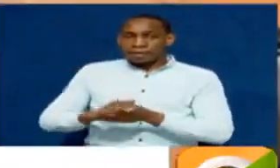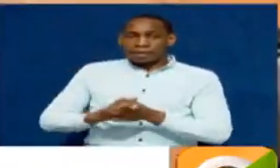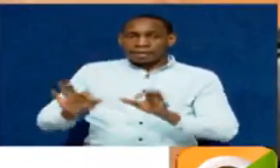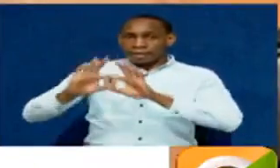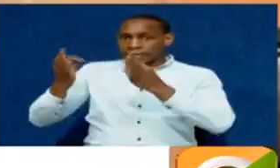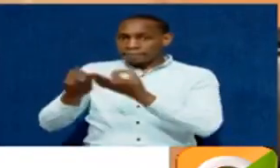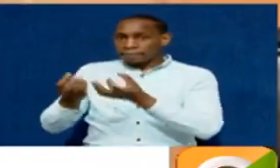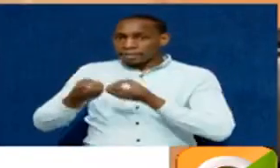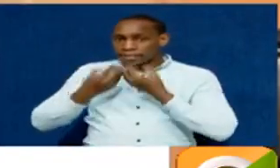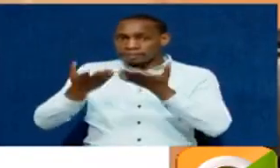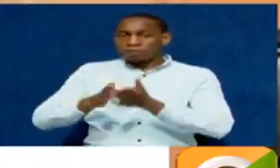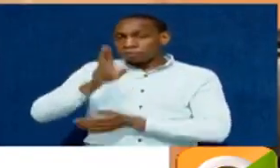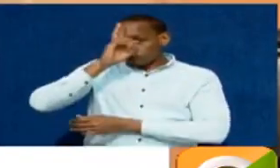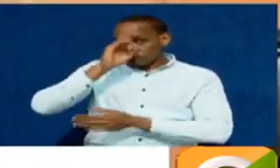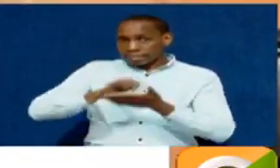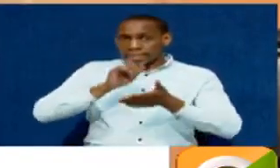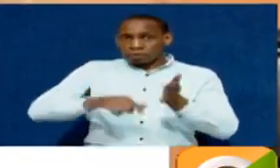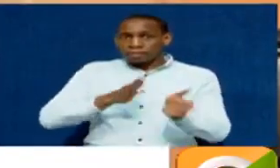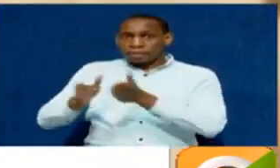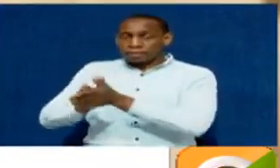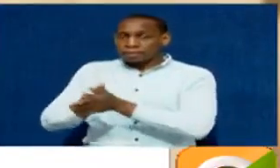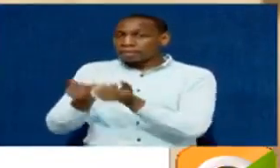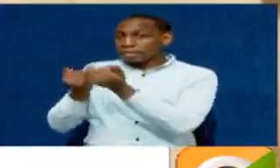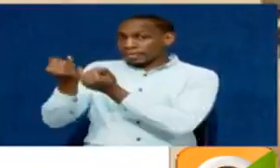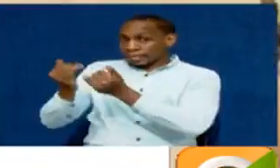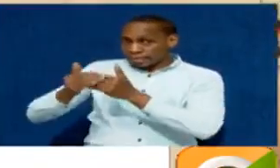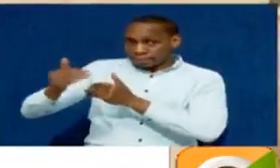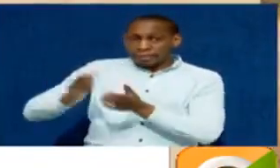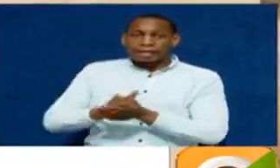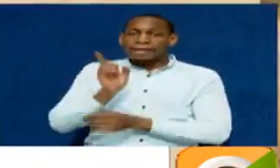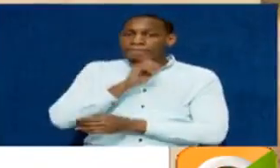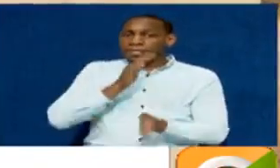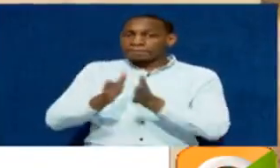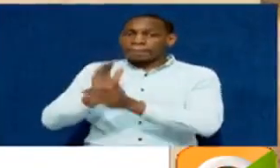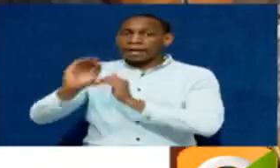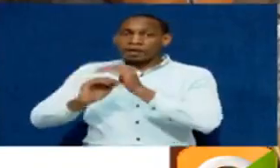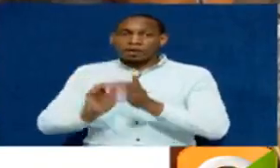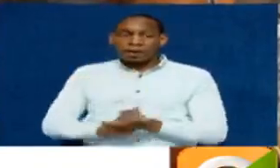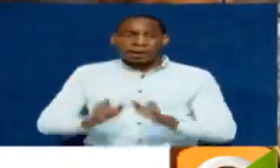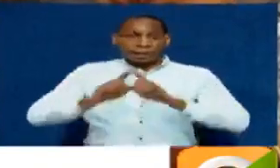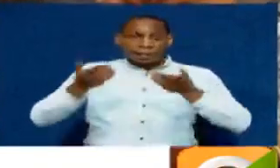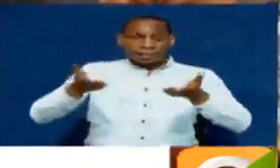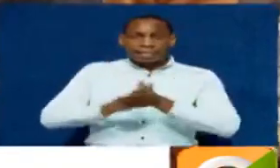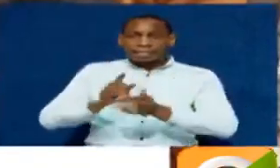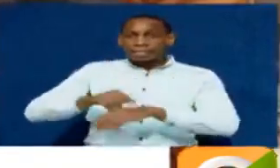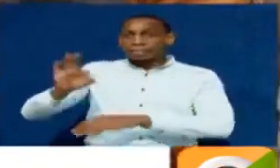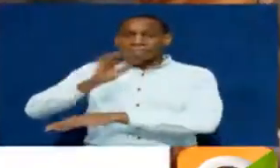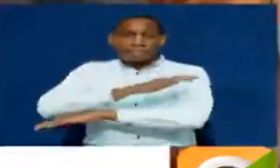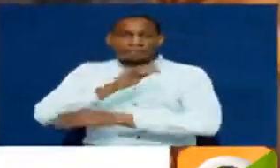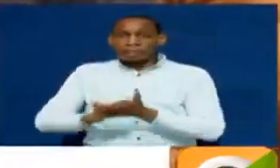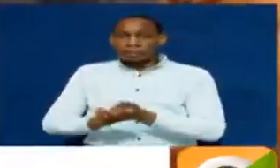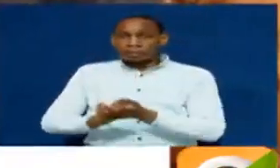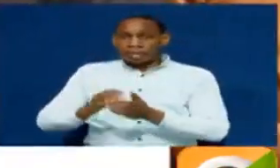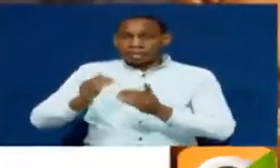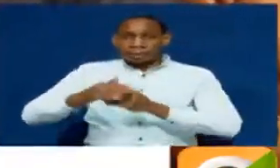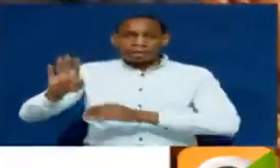Caroline, waliarifu asasi za polisi kuwa mazishi ni Jumamosi hii na wameshakamilisha mipango. Lakini saa hii saa 9 inaelekea saa